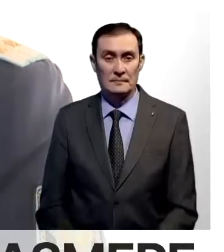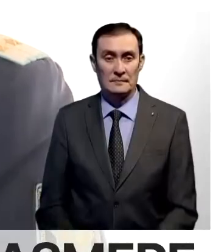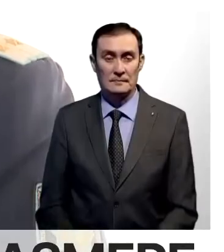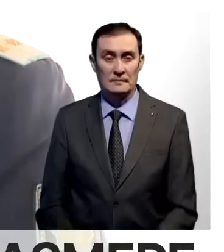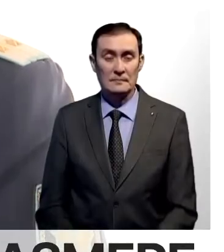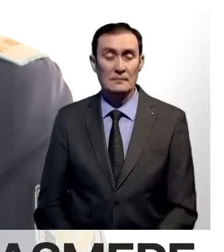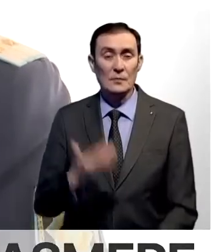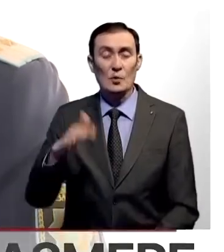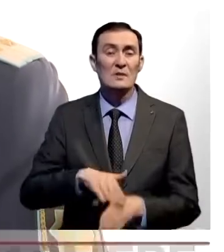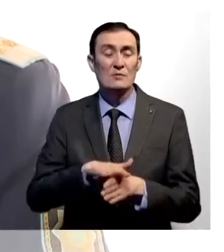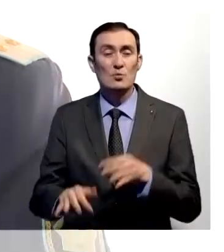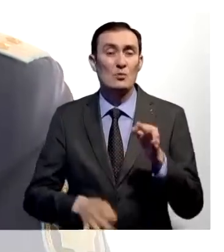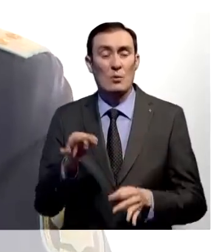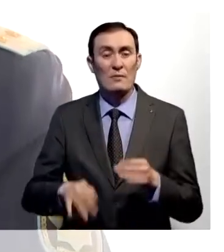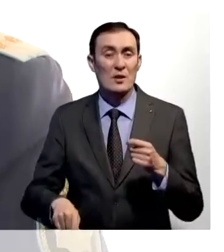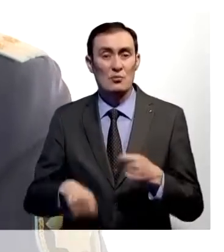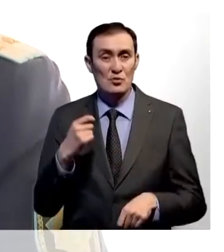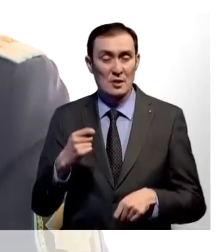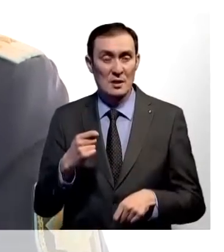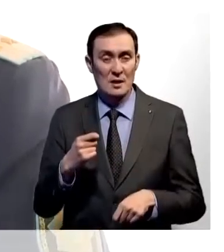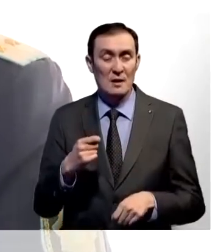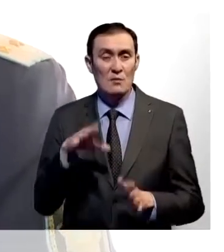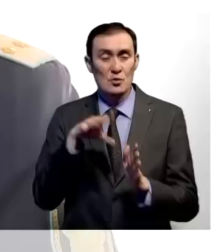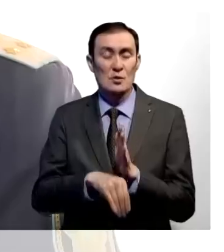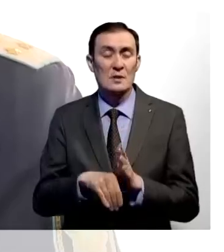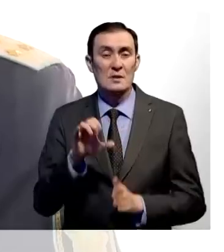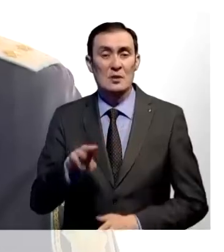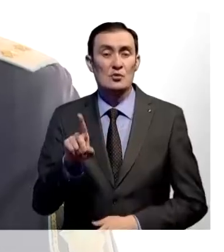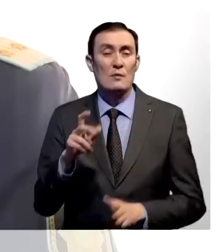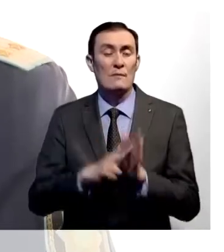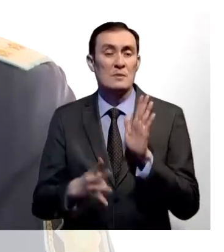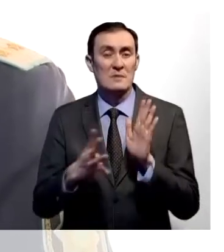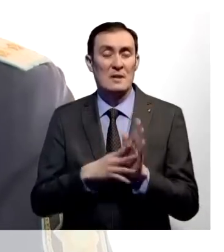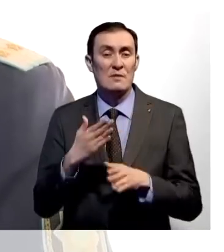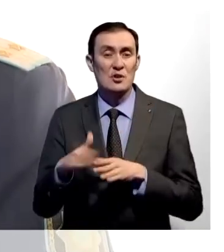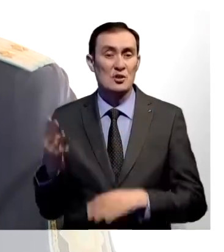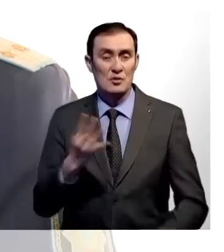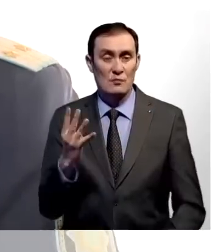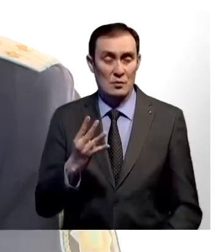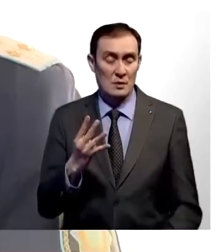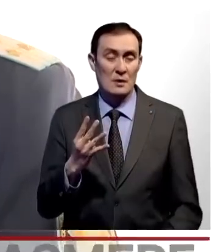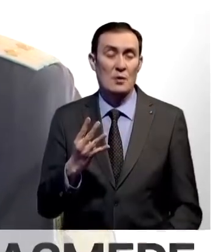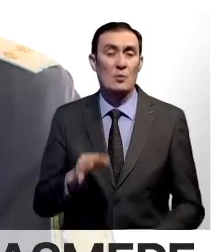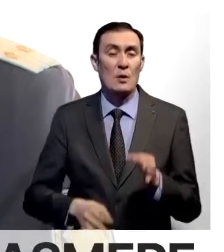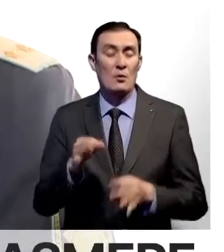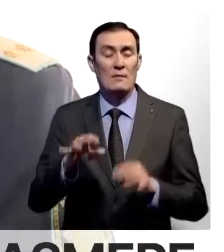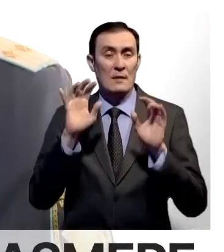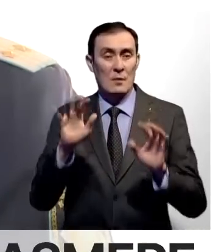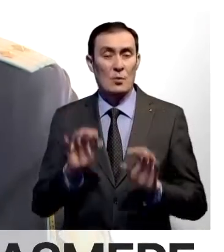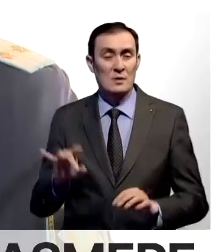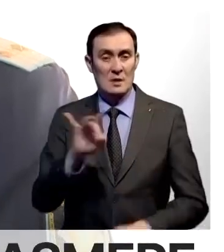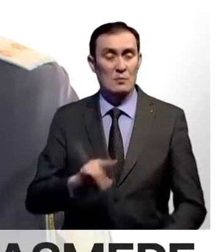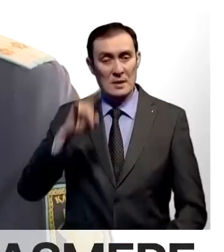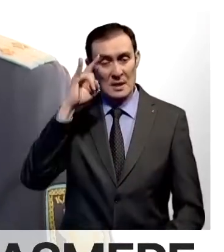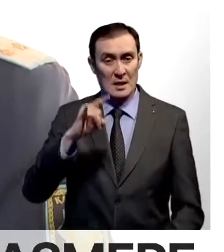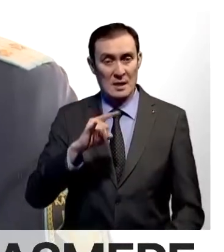Мамиров совершил уголовное правонарушение, предусмотренное статьей 189, части 4, пункта 2 Уголовного кодекса Республики